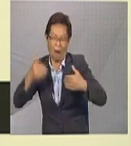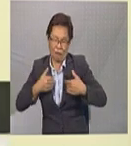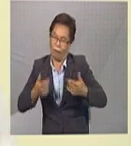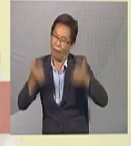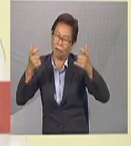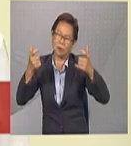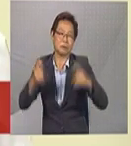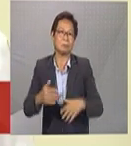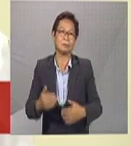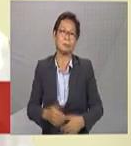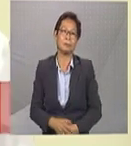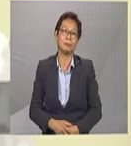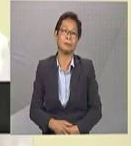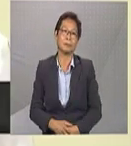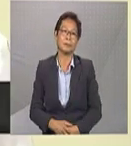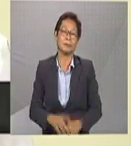possible.